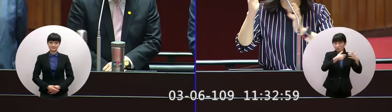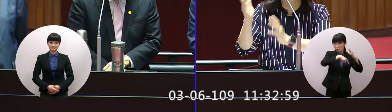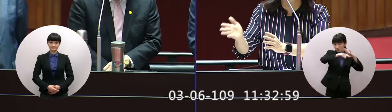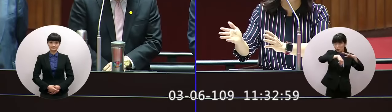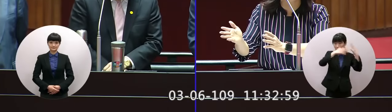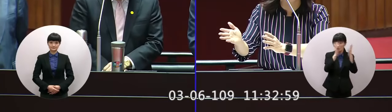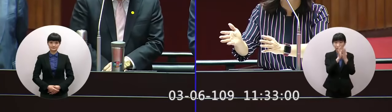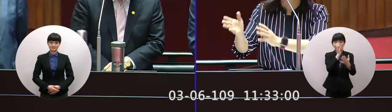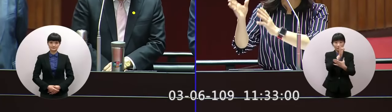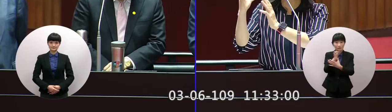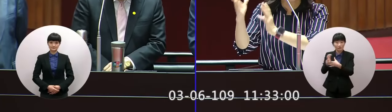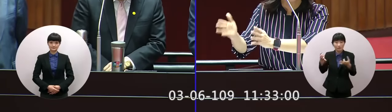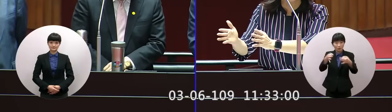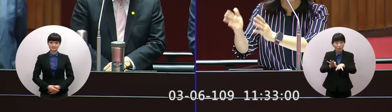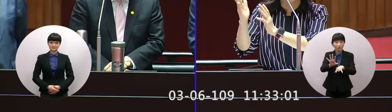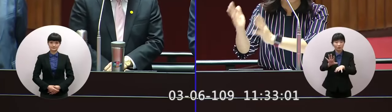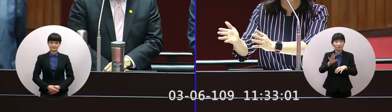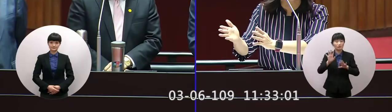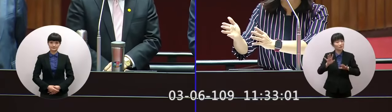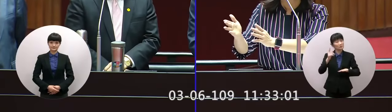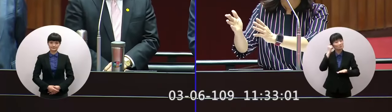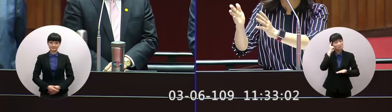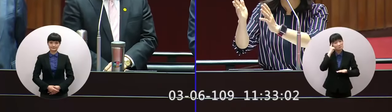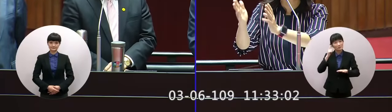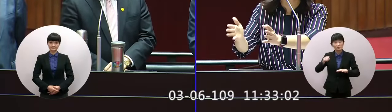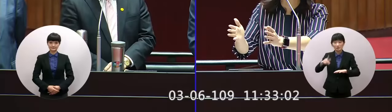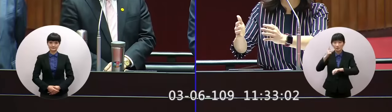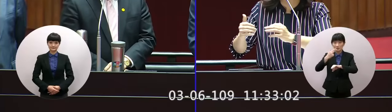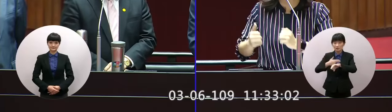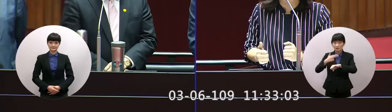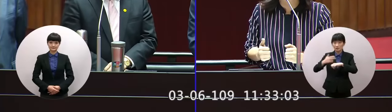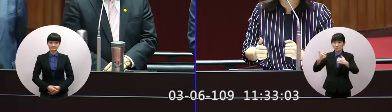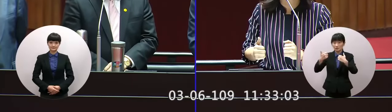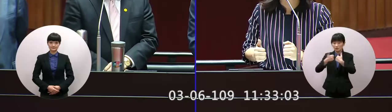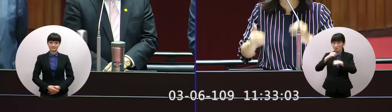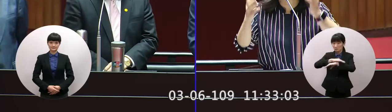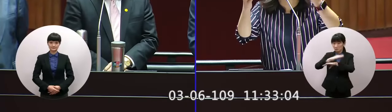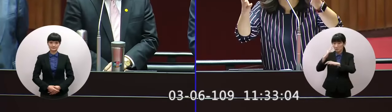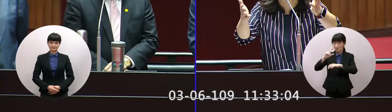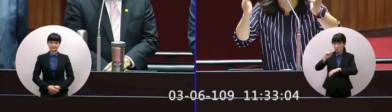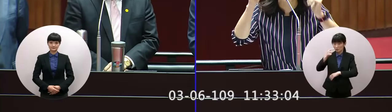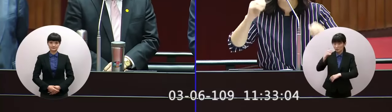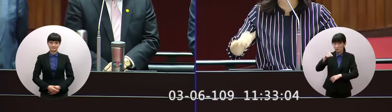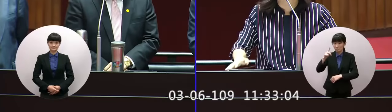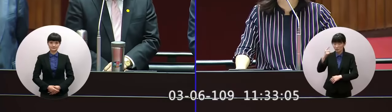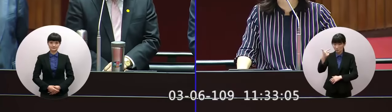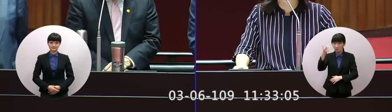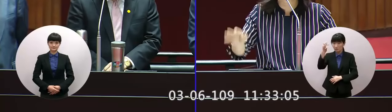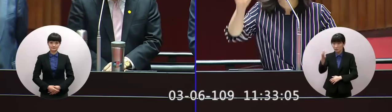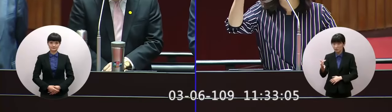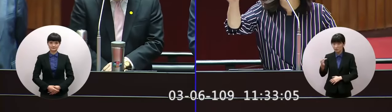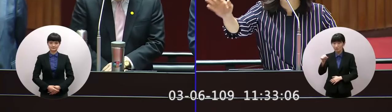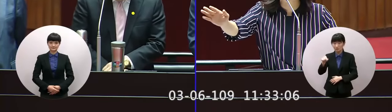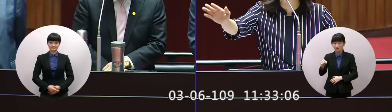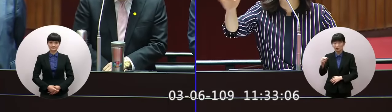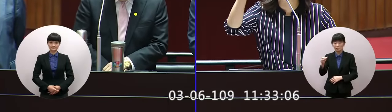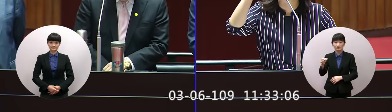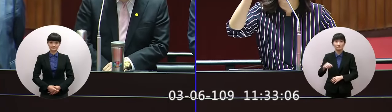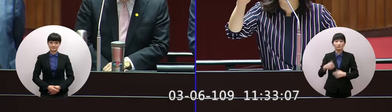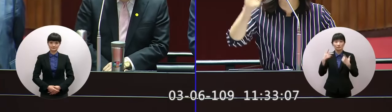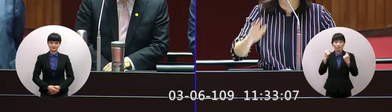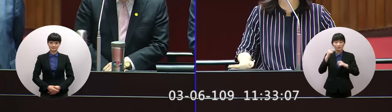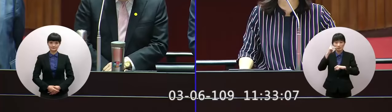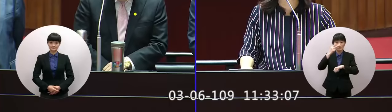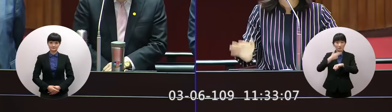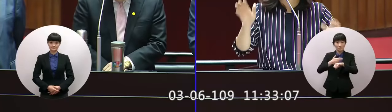有没有可能在科技汇报这个16.6亿，我们拿出10亿，因为这是行政汇报的钱，也本来就在科